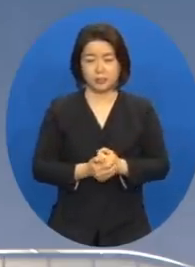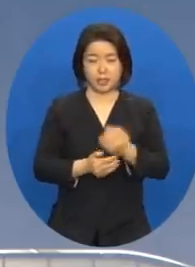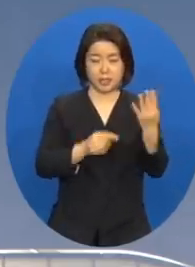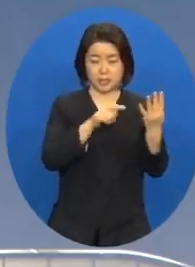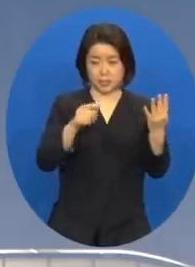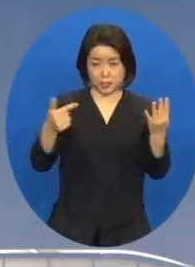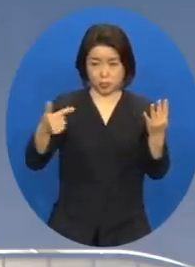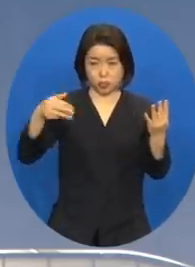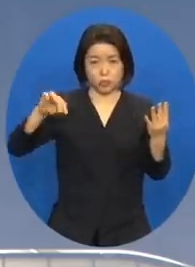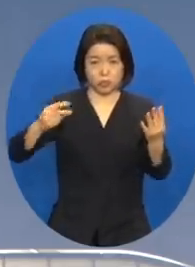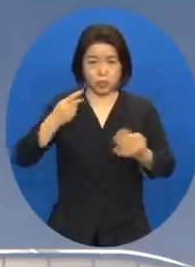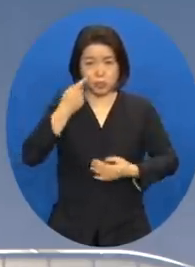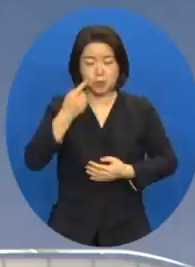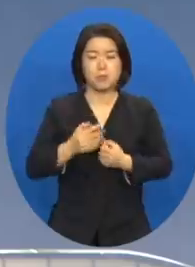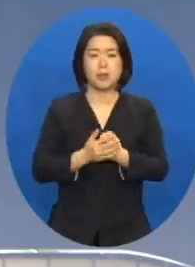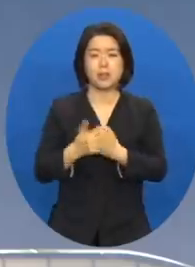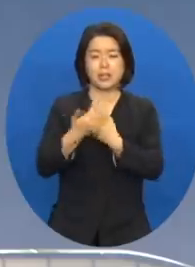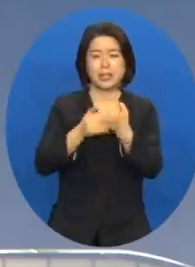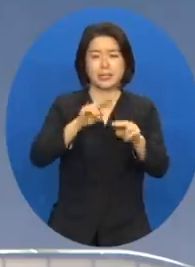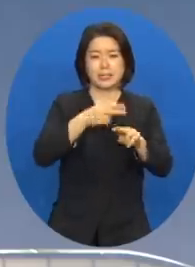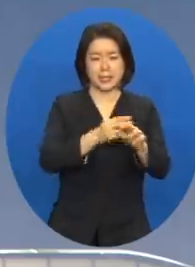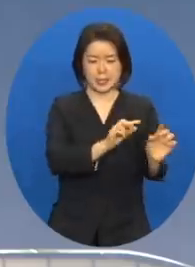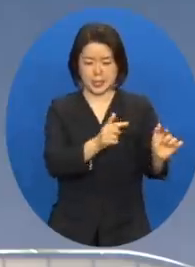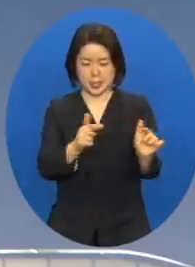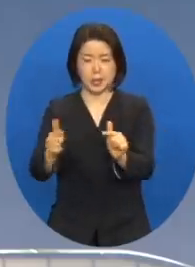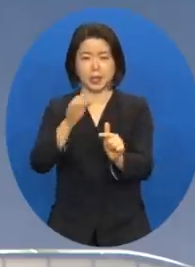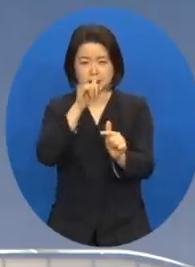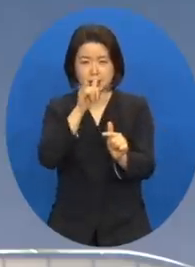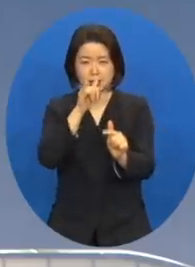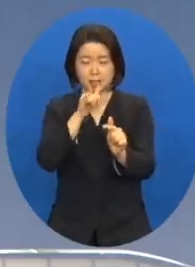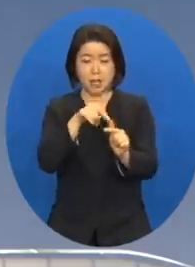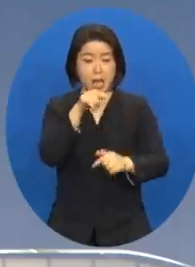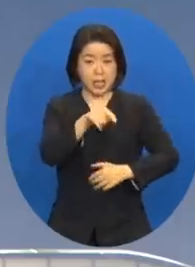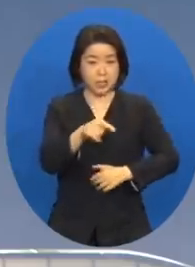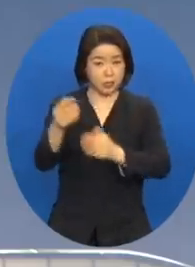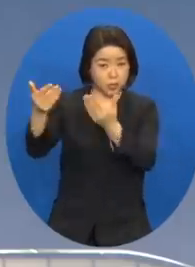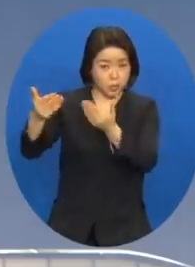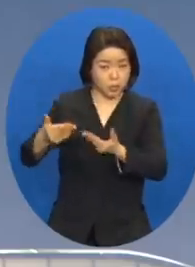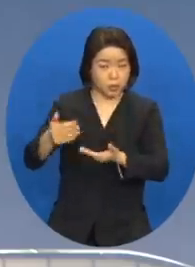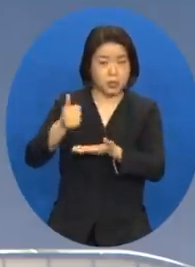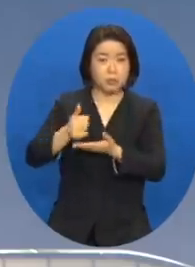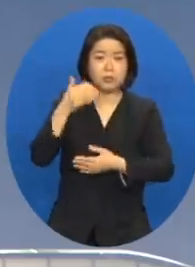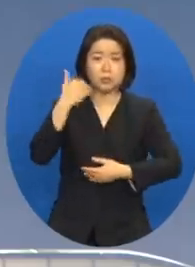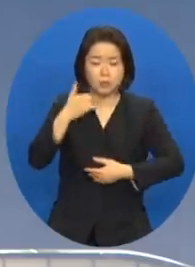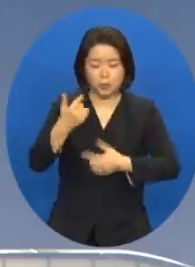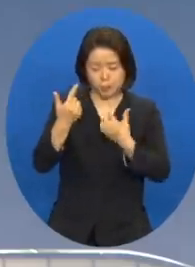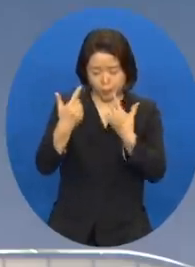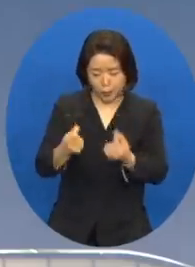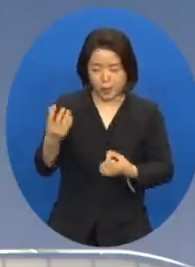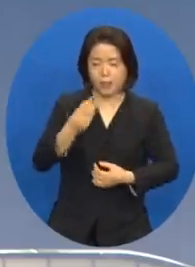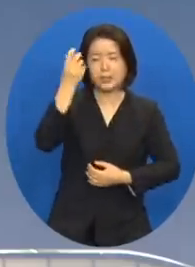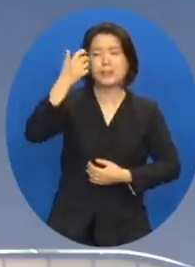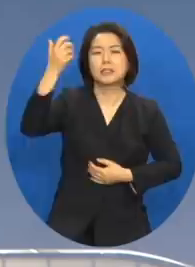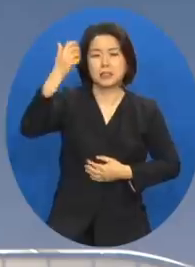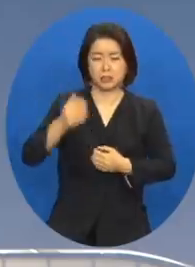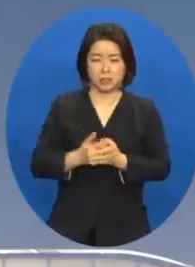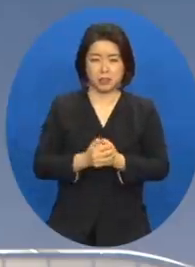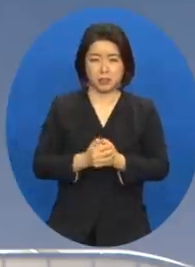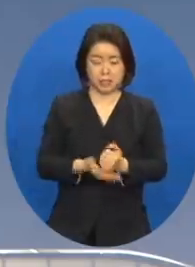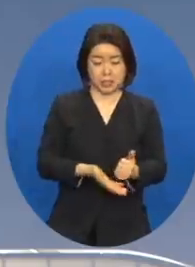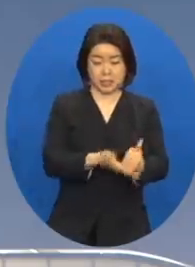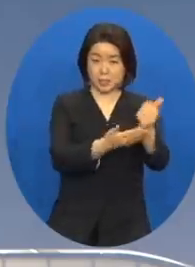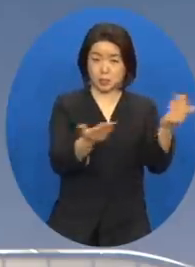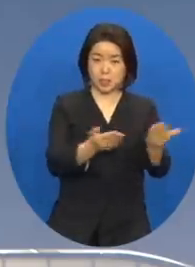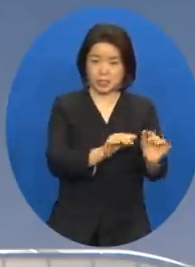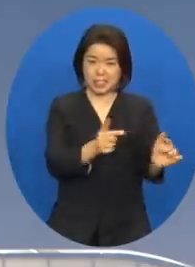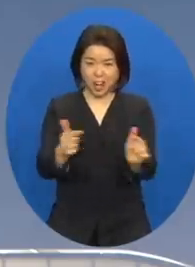4절에서 6절에 보면 은사는 여러 가지지만 그것을 주시는 분은 같은 성령이십니다. 섬기는 일은 여러